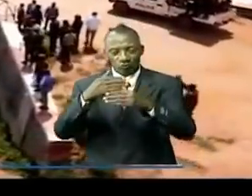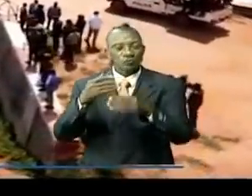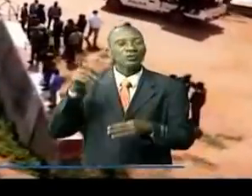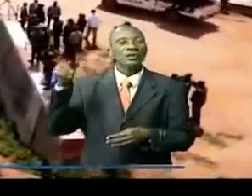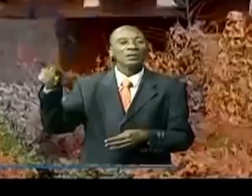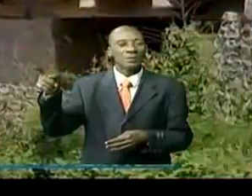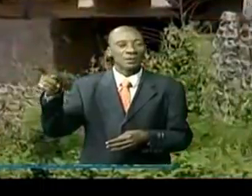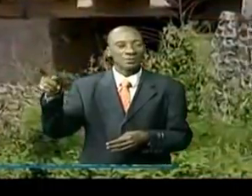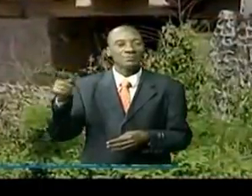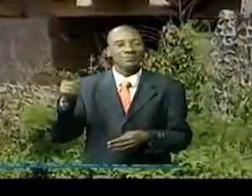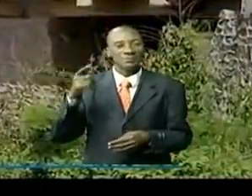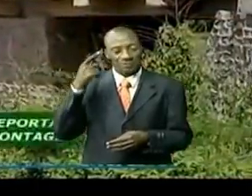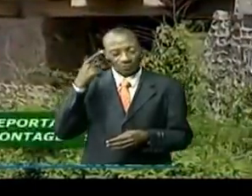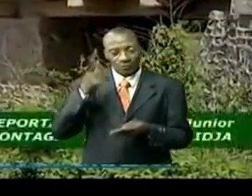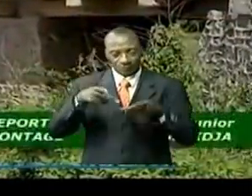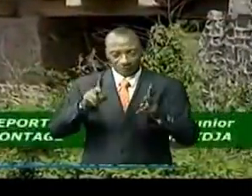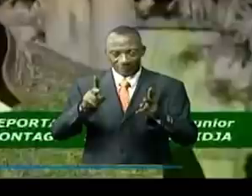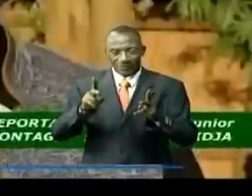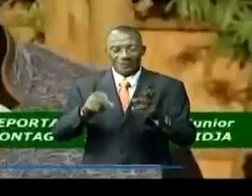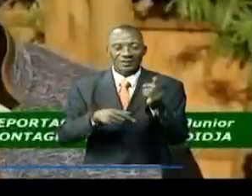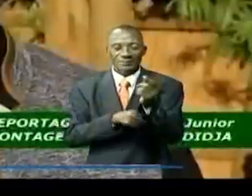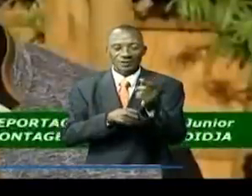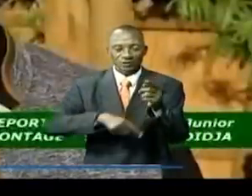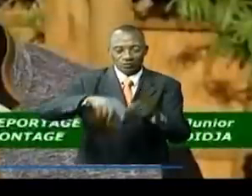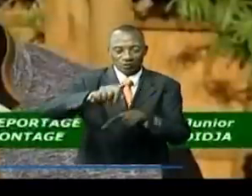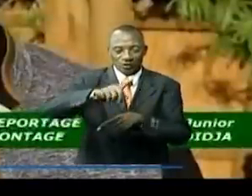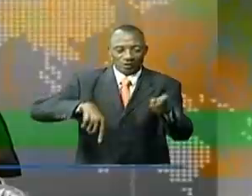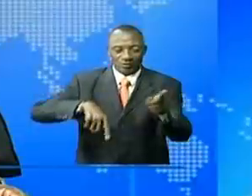désenclaver cette partie de la province de l'Ituri.